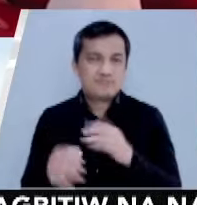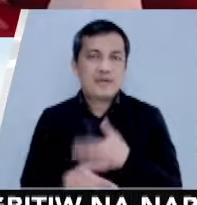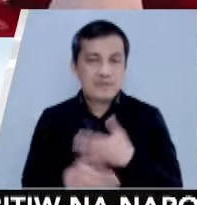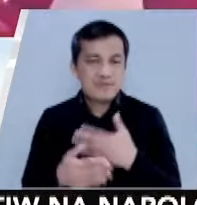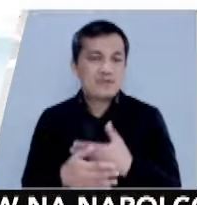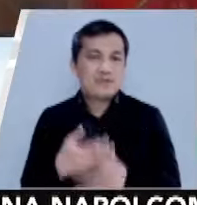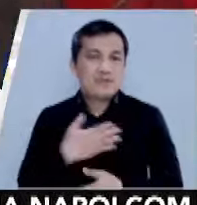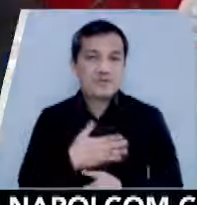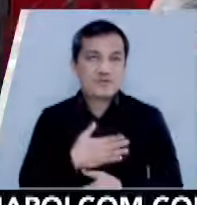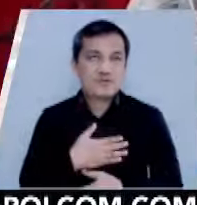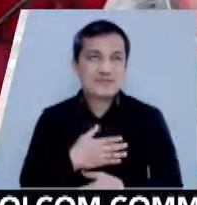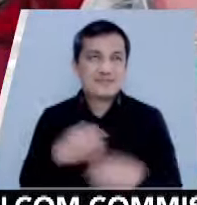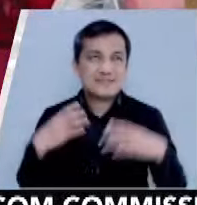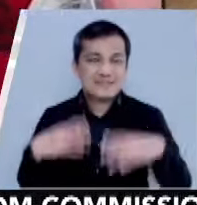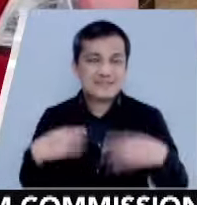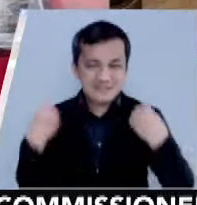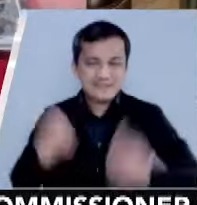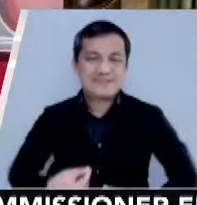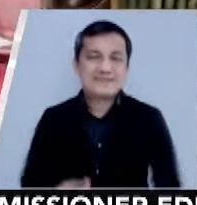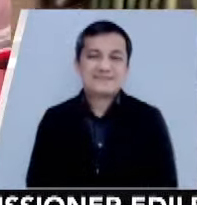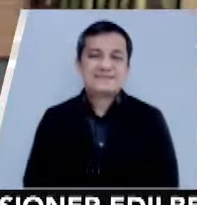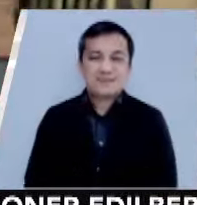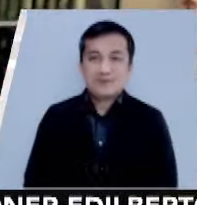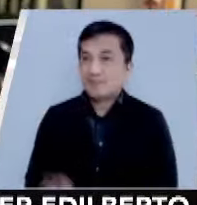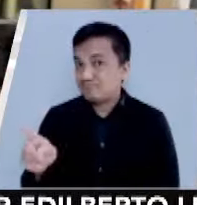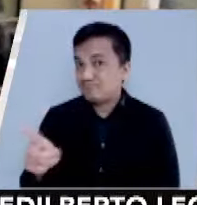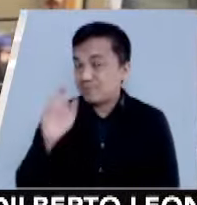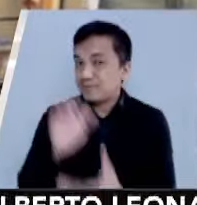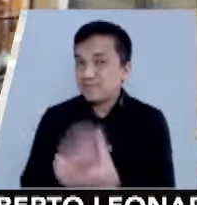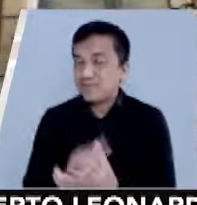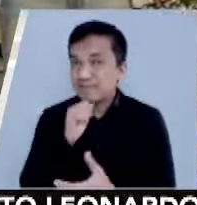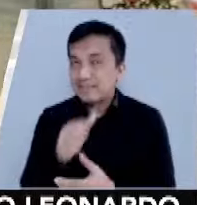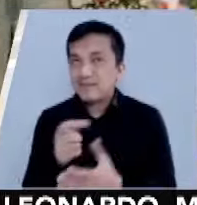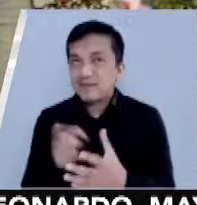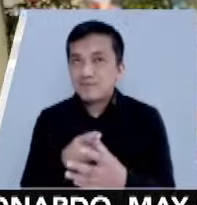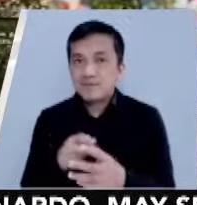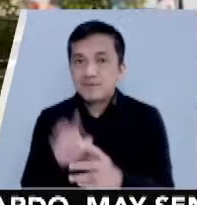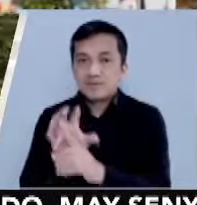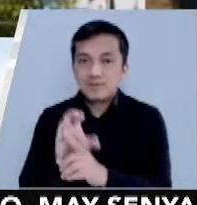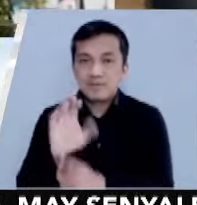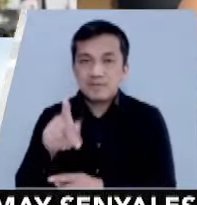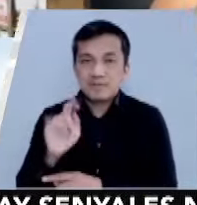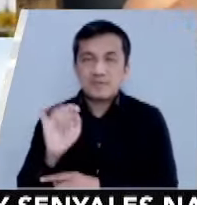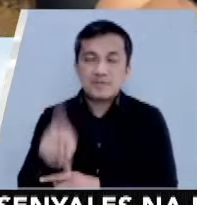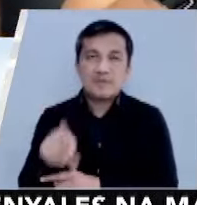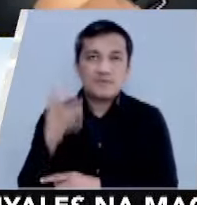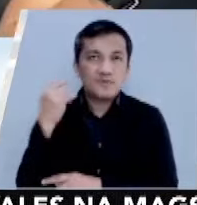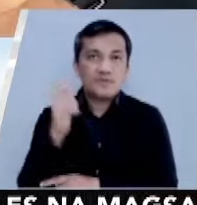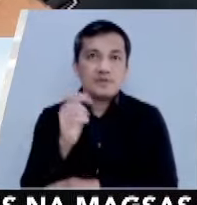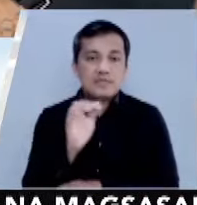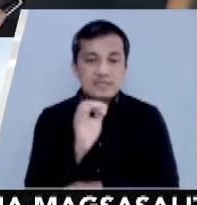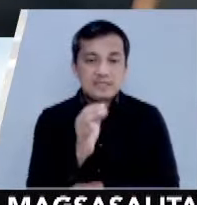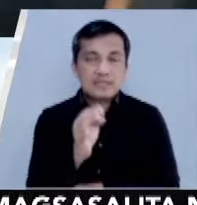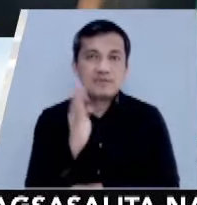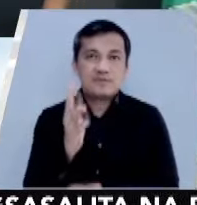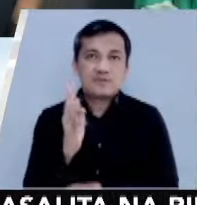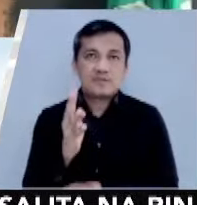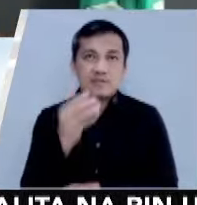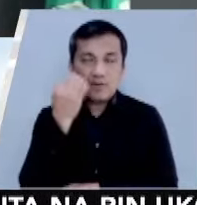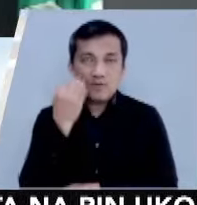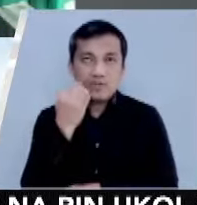sinusuot namin. Pero believe it or not, unang sumikat ang crop tops noong 1940s dahil sa kakulangan ng rasyon ng